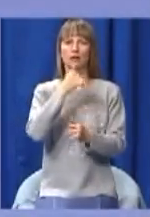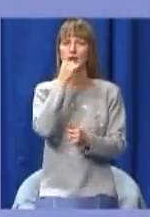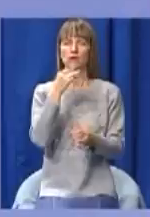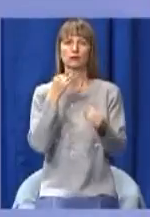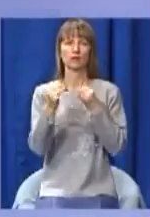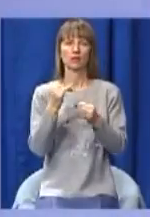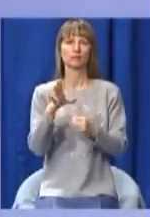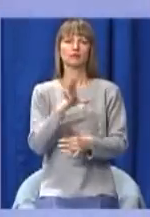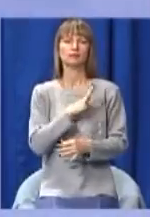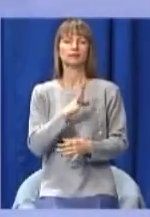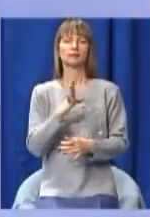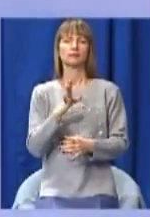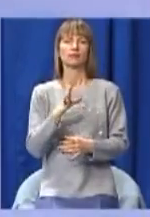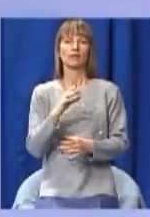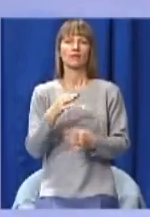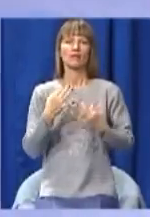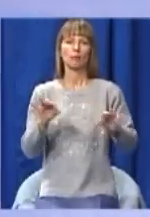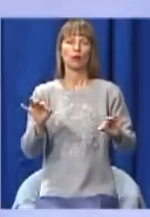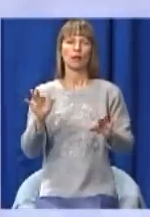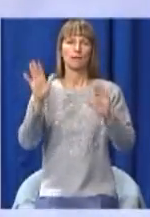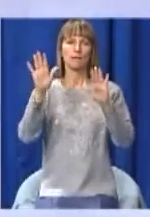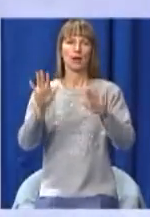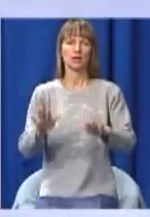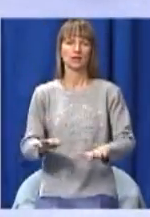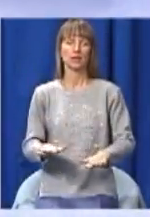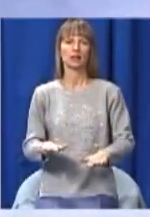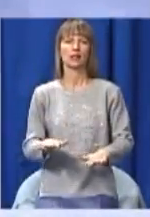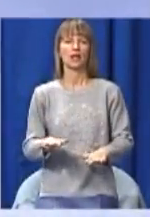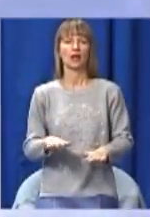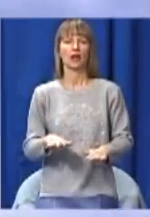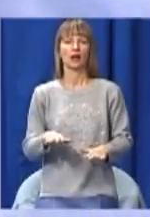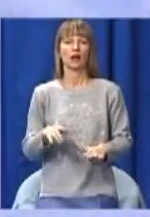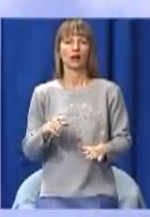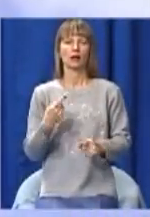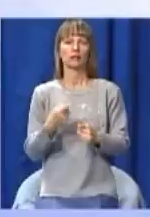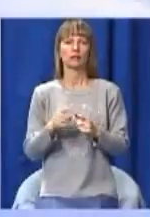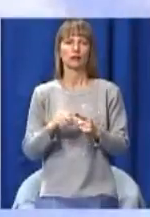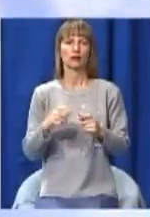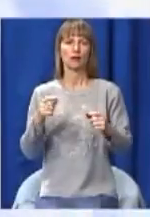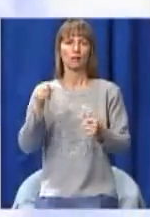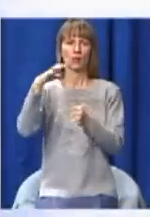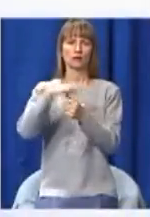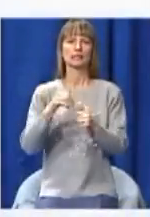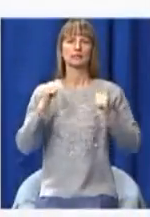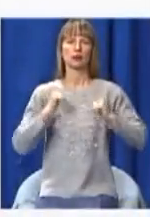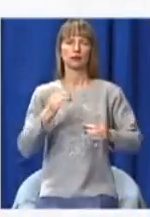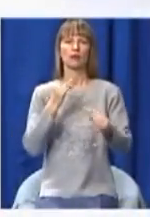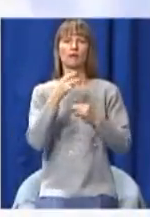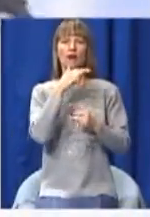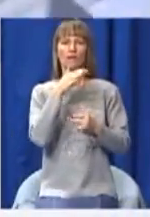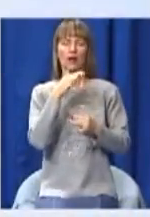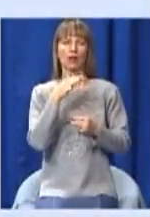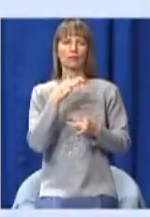розмовляти, перебуваючи у вільному падінні. Так що численні голівудські бойовики, де герої-парашутисти спокійно розмовляють під час стрибка,